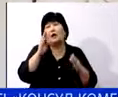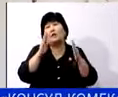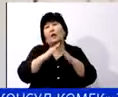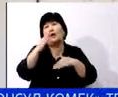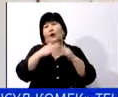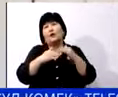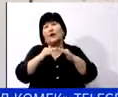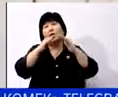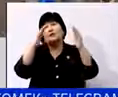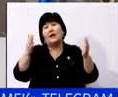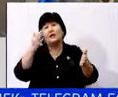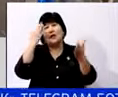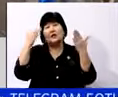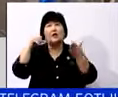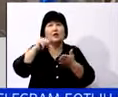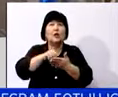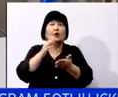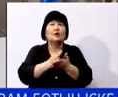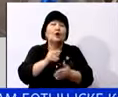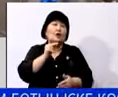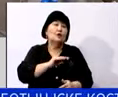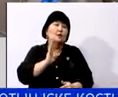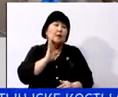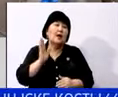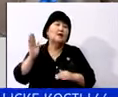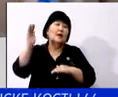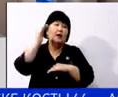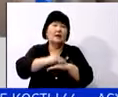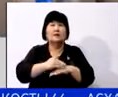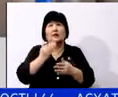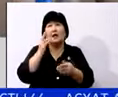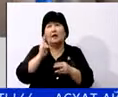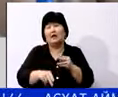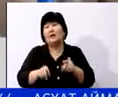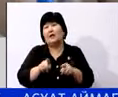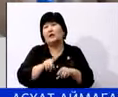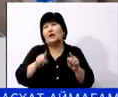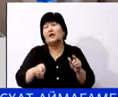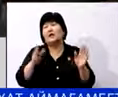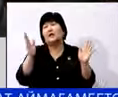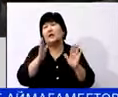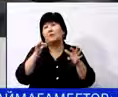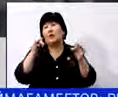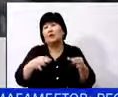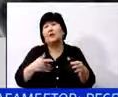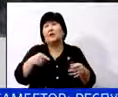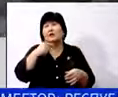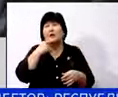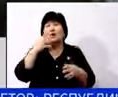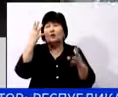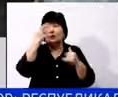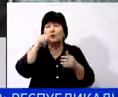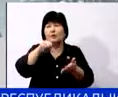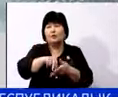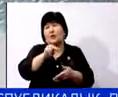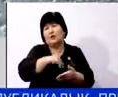тұрғызып, шаңырағына шаттық ұялатып отыр. Жұмысы таң азанымен басталып, кешкісін аяқталады. Кейде табиғат тосын мінез танытқанда түн ортасына